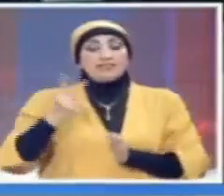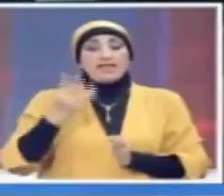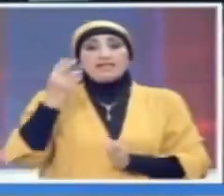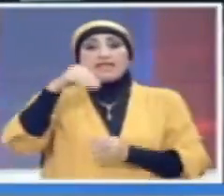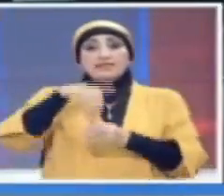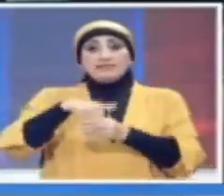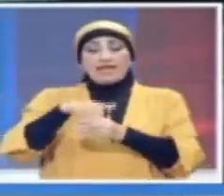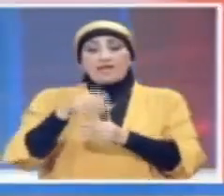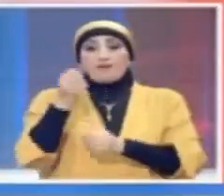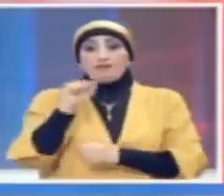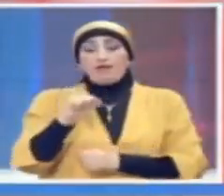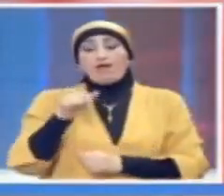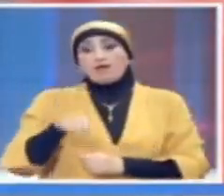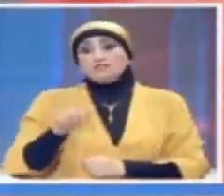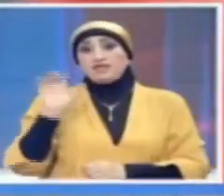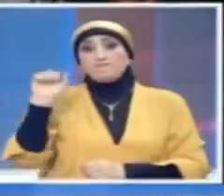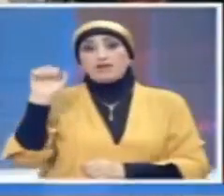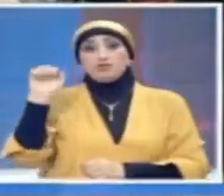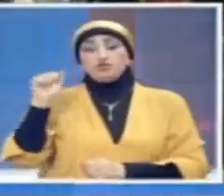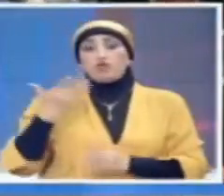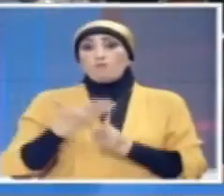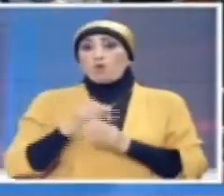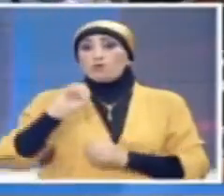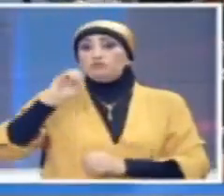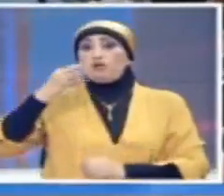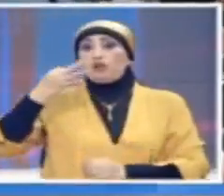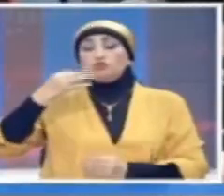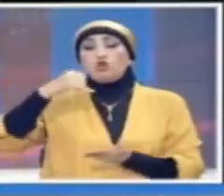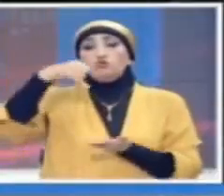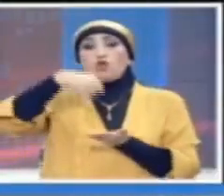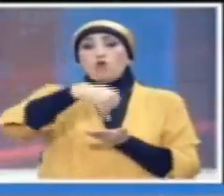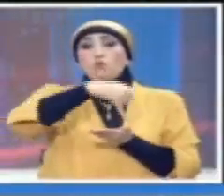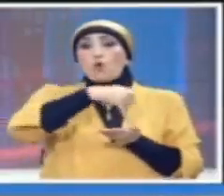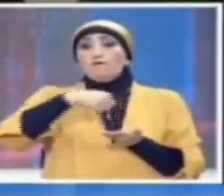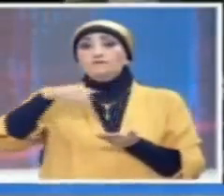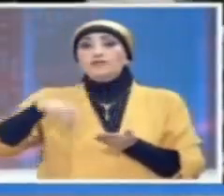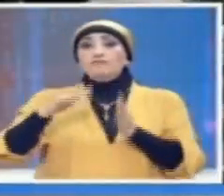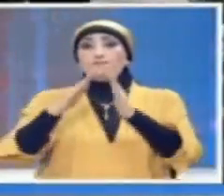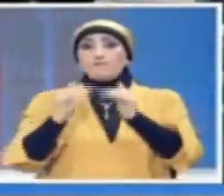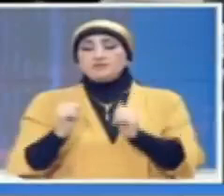مجلس النواب والتي تجرى في 13 محافظة،